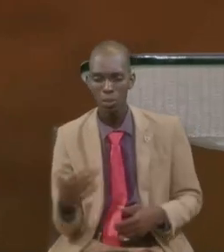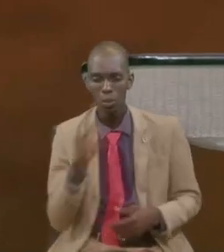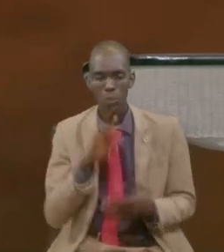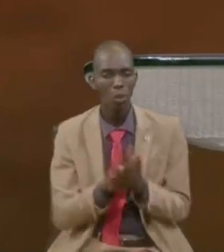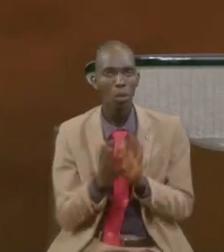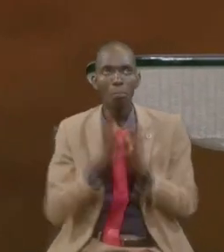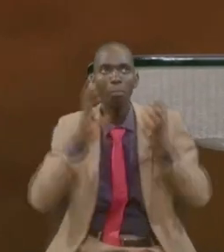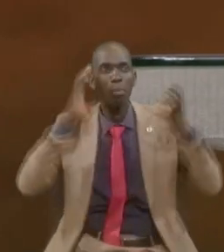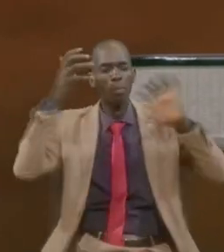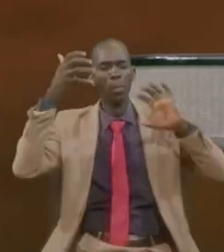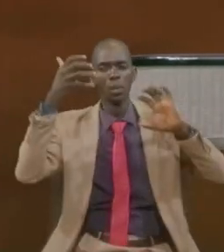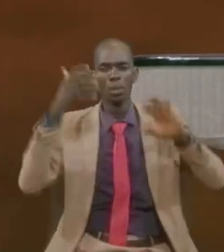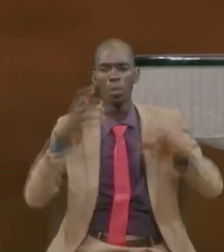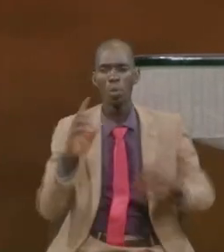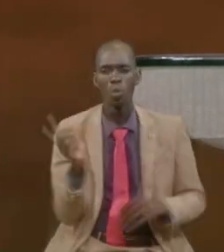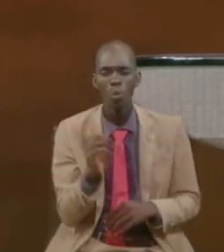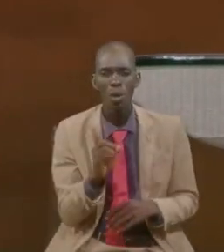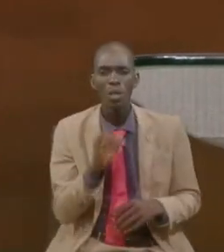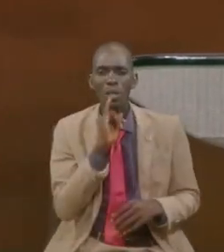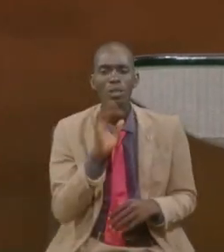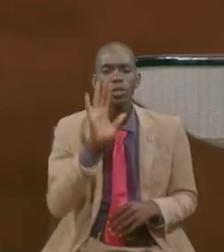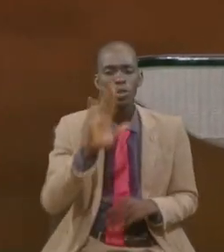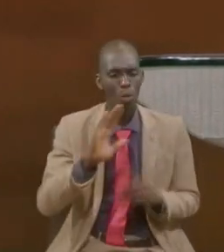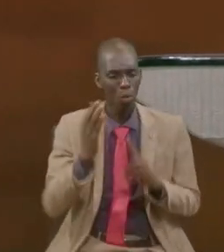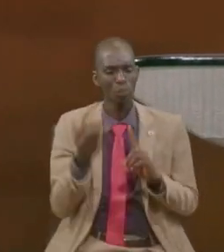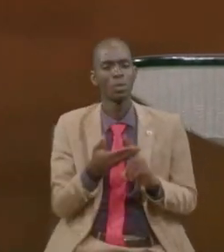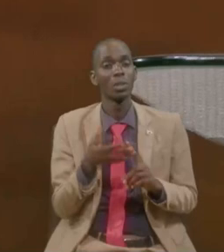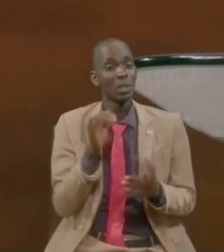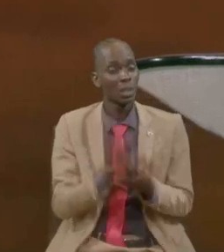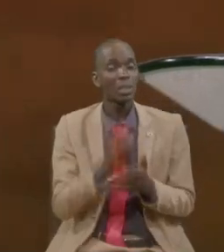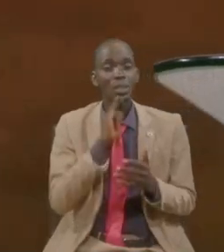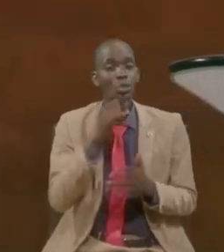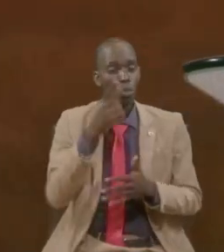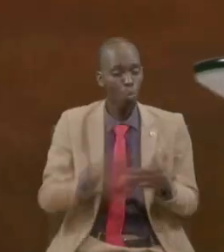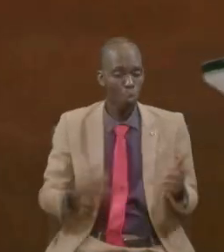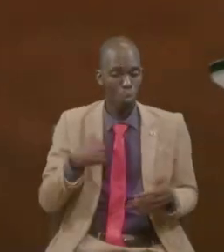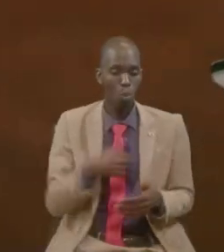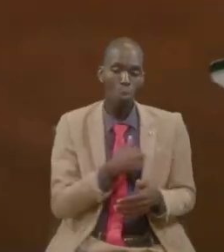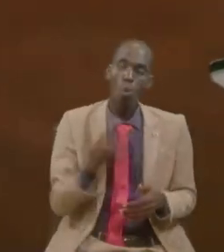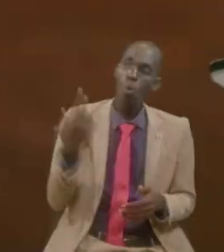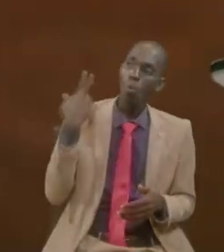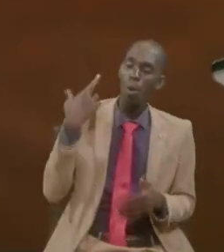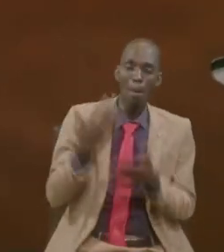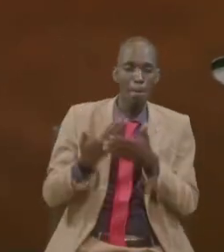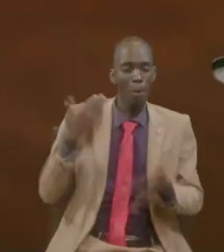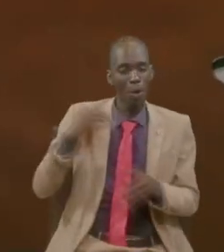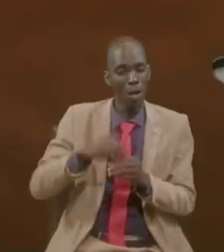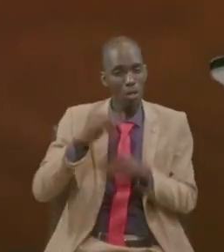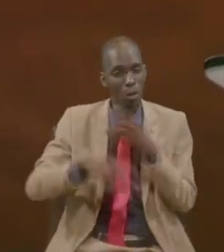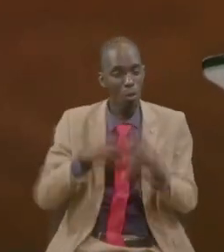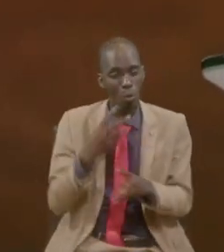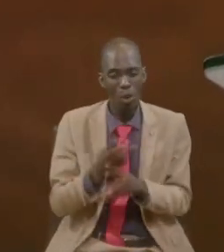vous êtes emporté, moindre chose, vous fâchez. Où est la conversion? C'est ce qu'on était dans le monde. Une